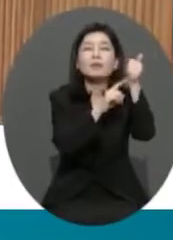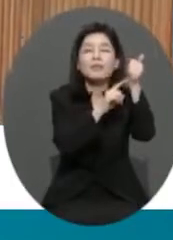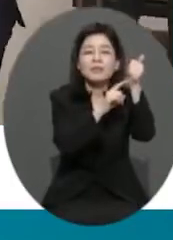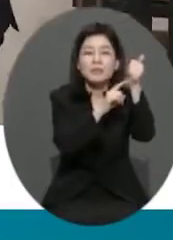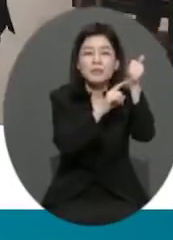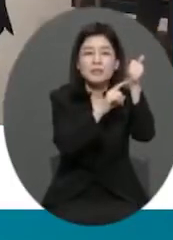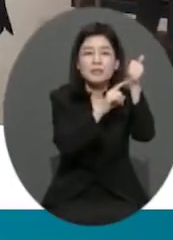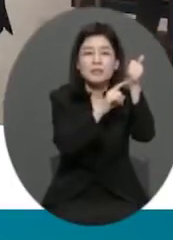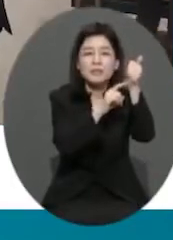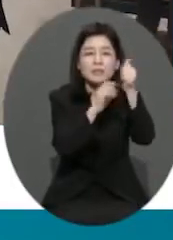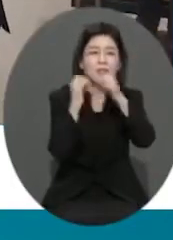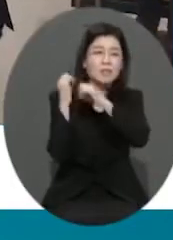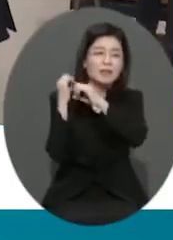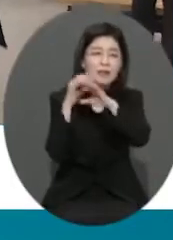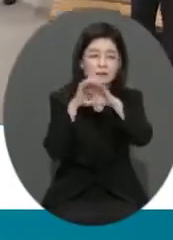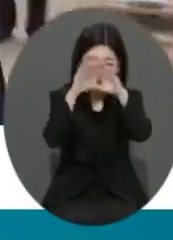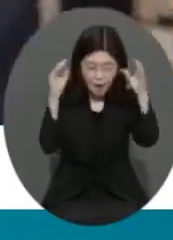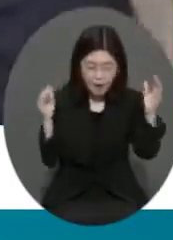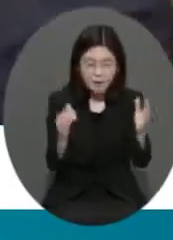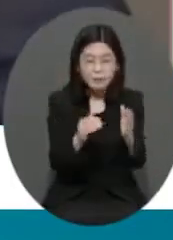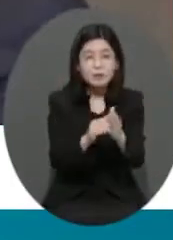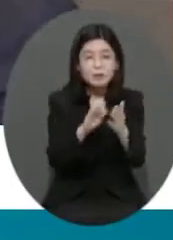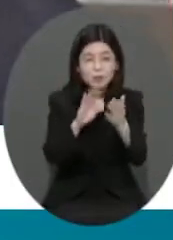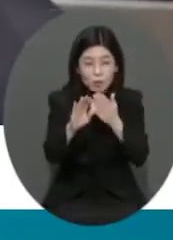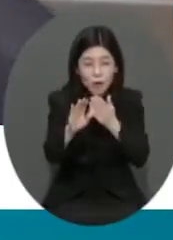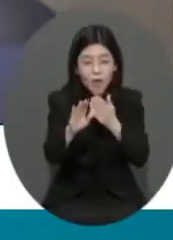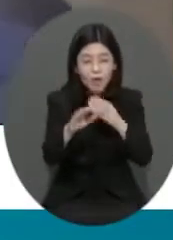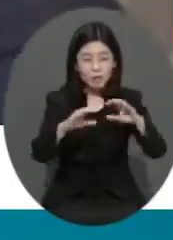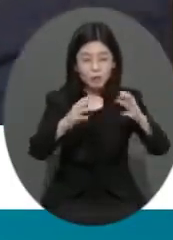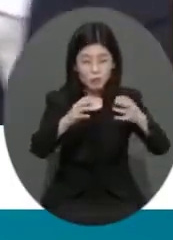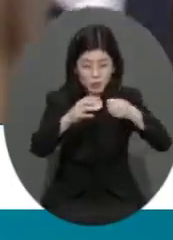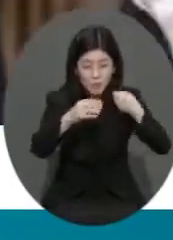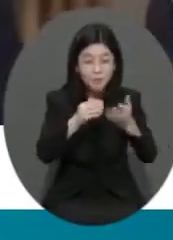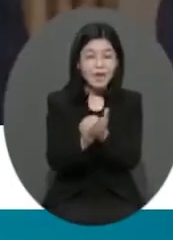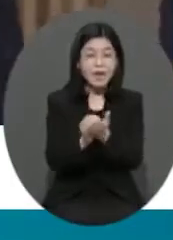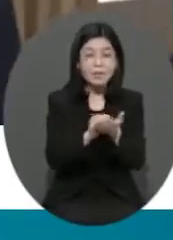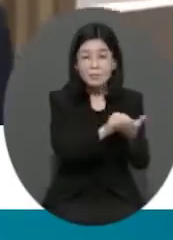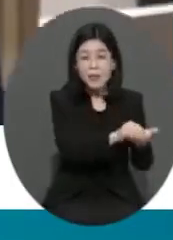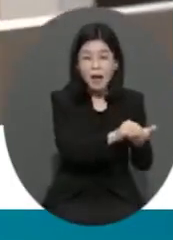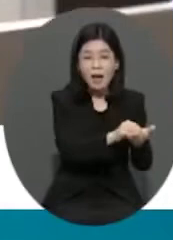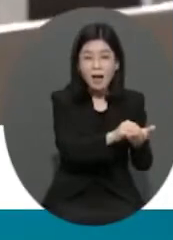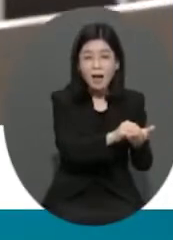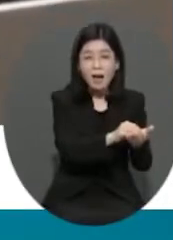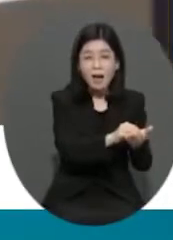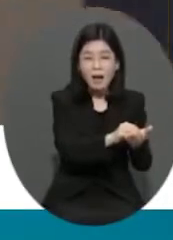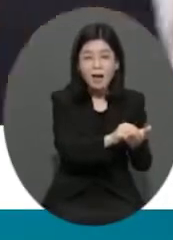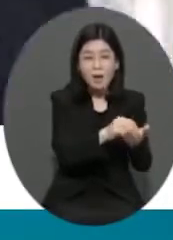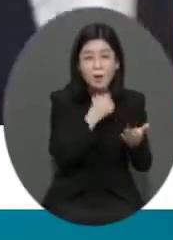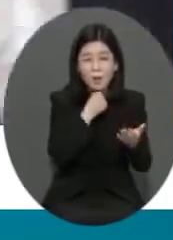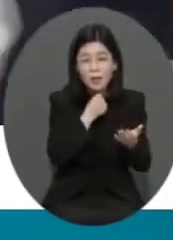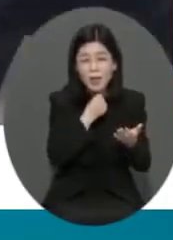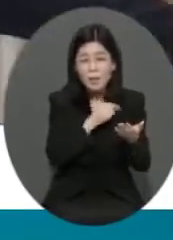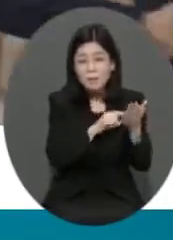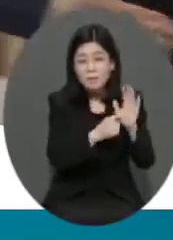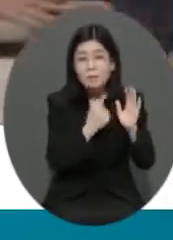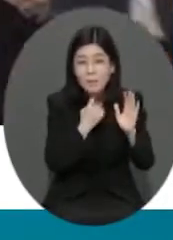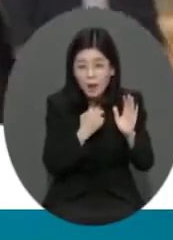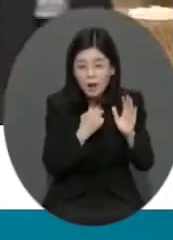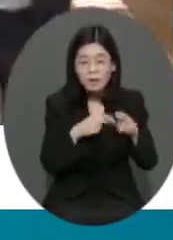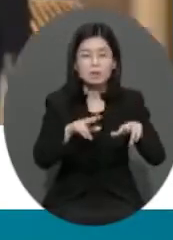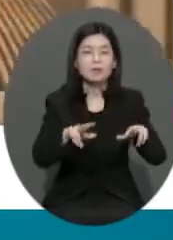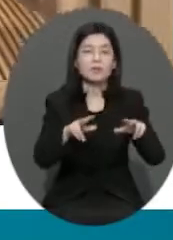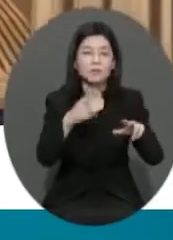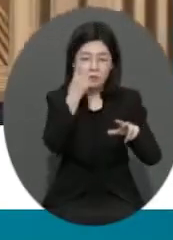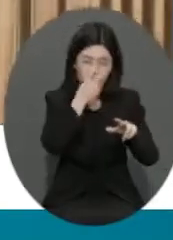것이라는 것을 간접적인 아마 메시지를 던졌습니다 이제부터가 시작이죠 이제부터 검증이 시작되고 또 당으로